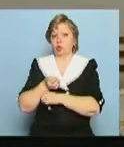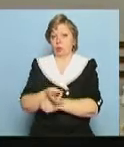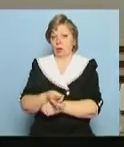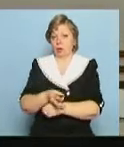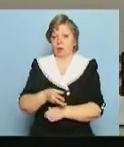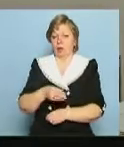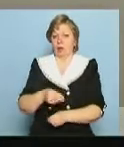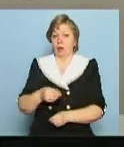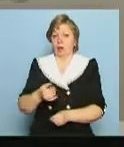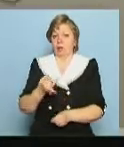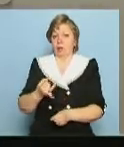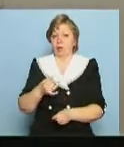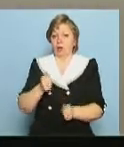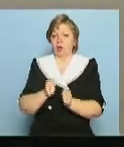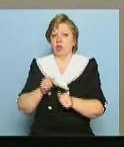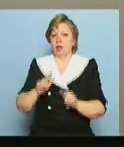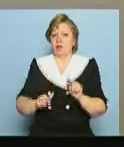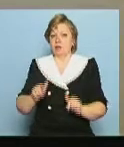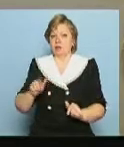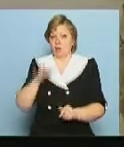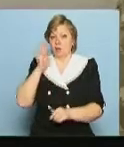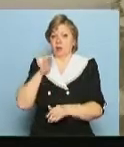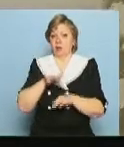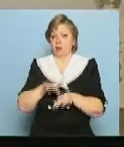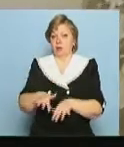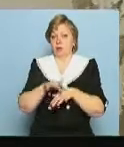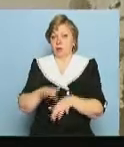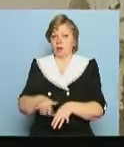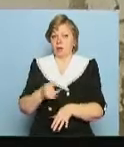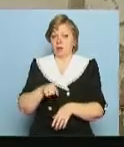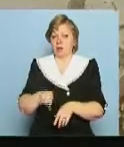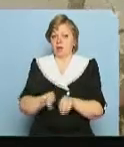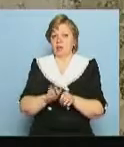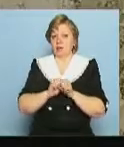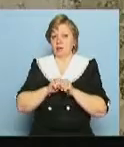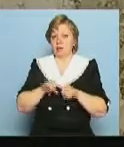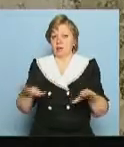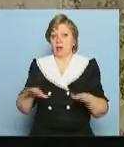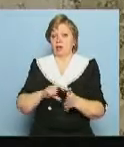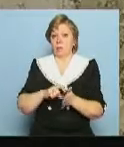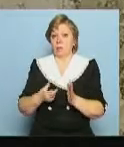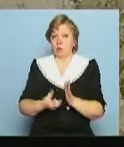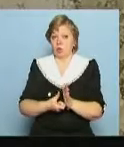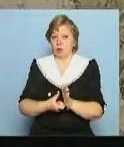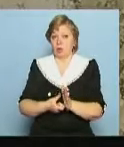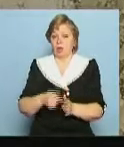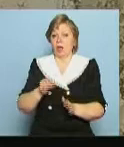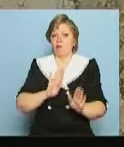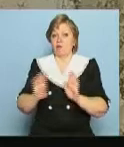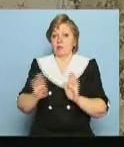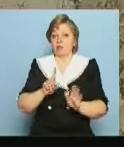Такая. Причем периодически пульсация такая. Текла вода сюда, и здесь растекалась по всему помещению. Итак, выставочный зал